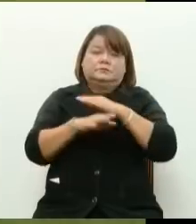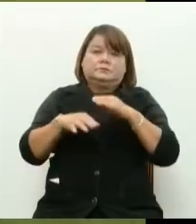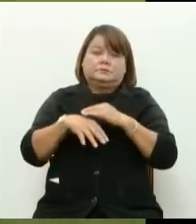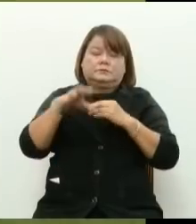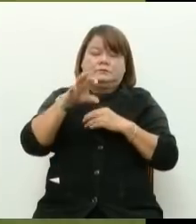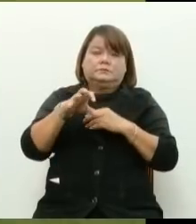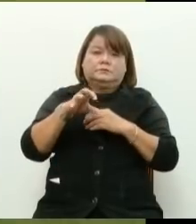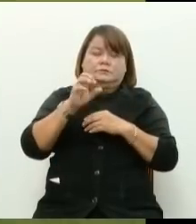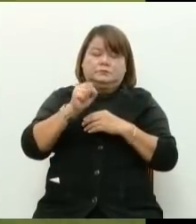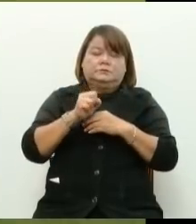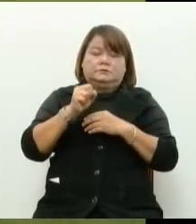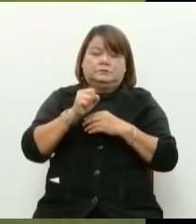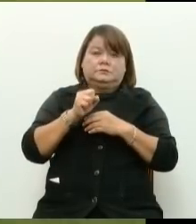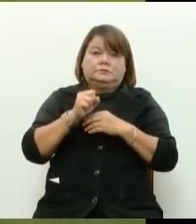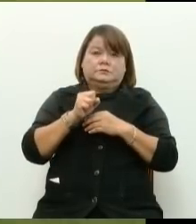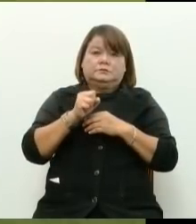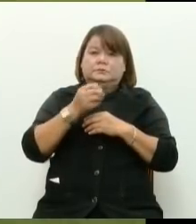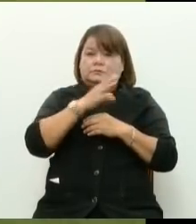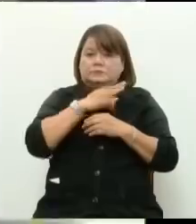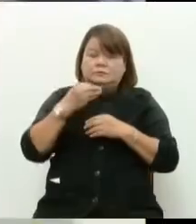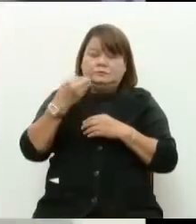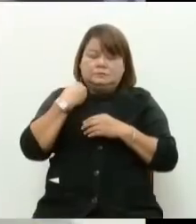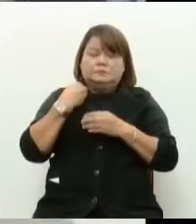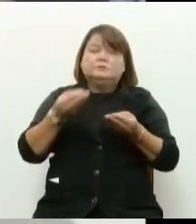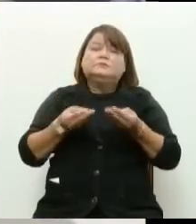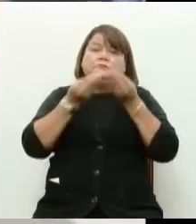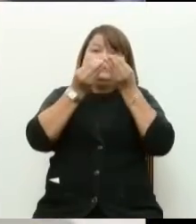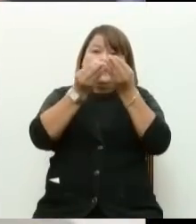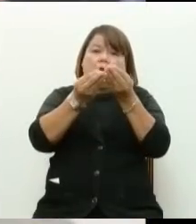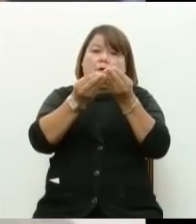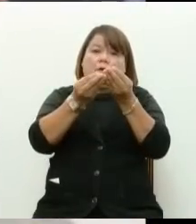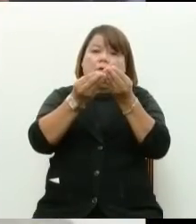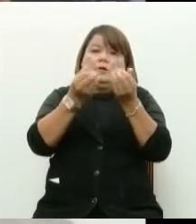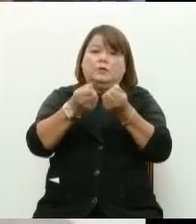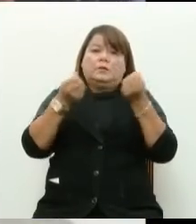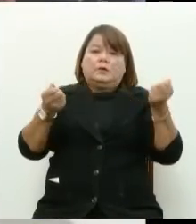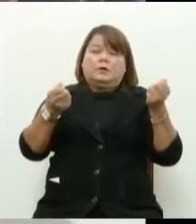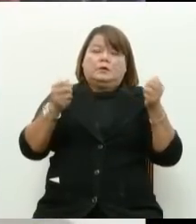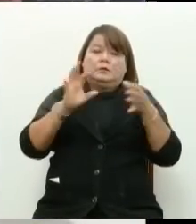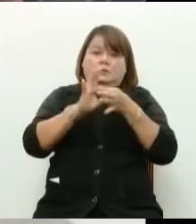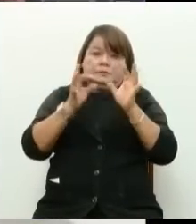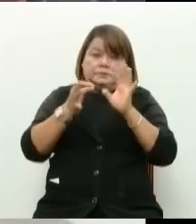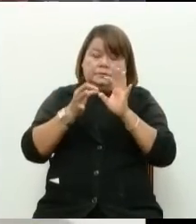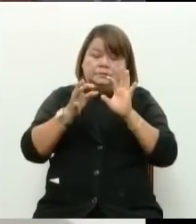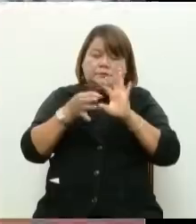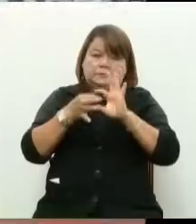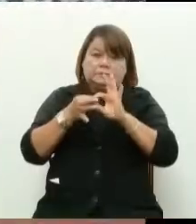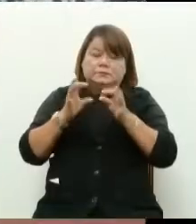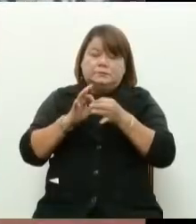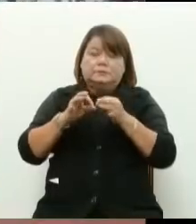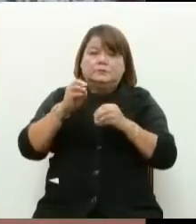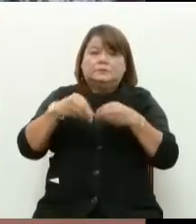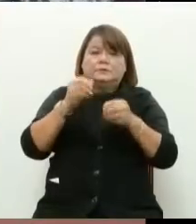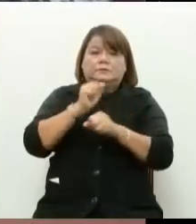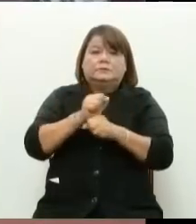จังหวัดสงขลานะครับแล้วก็ได้มีการมอบอุปกรณ์กีฬาให้กับโรงเรียนในสังกัดสำนักงานเขต